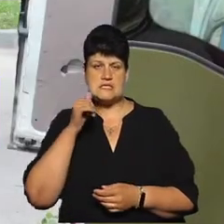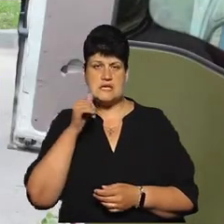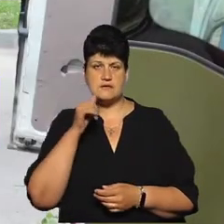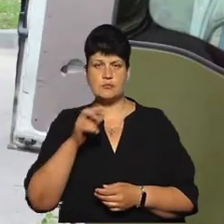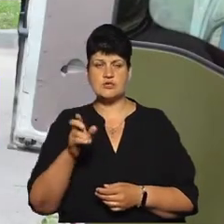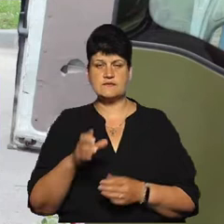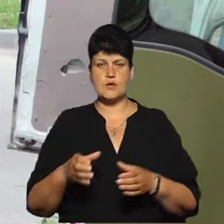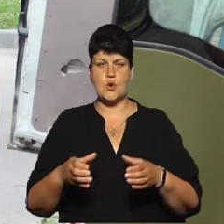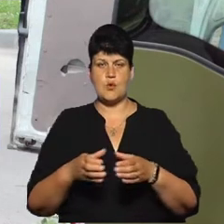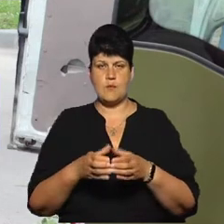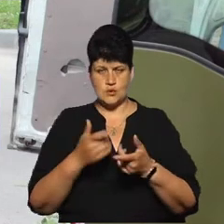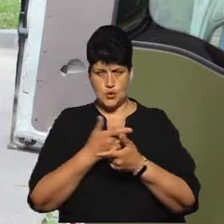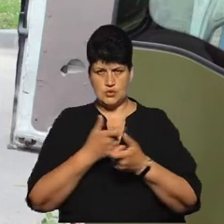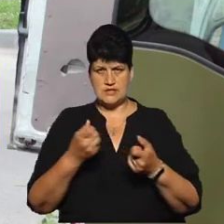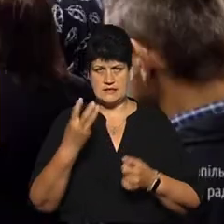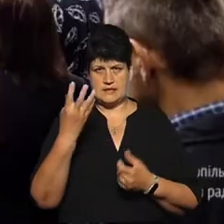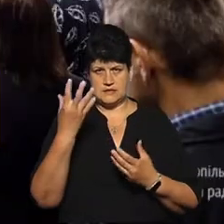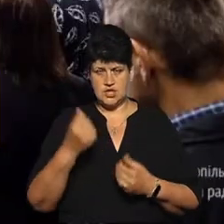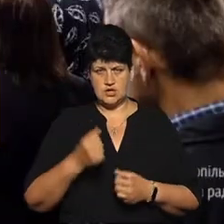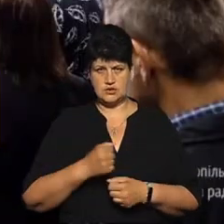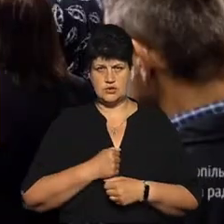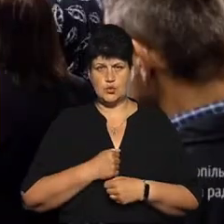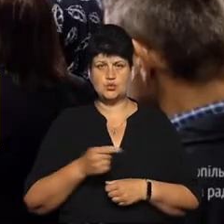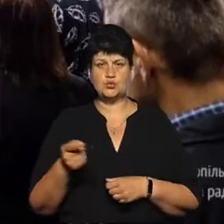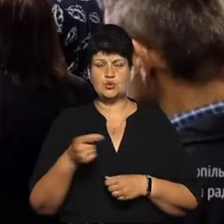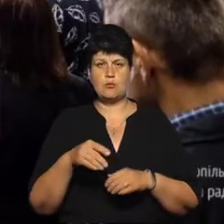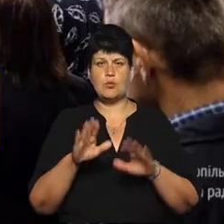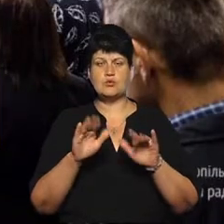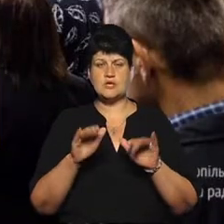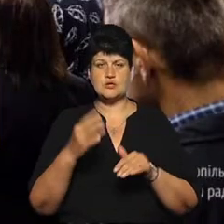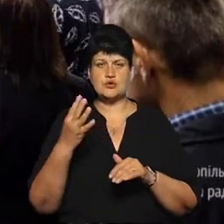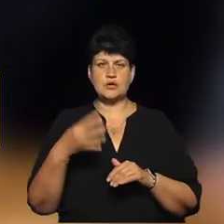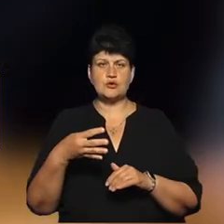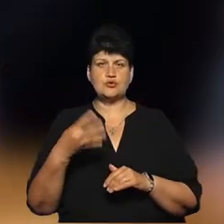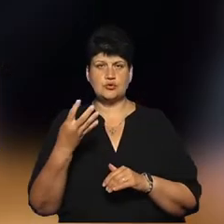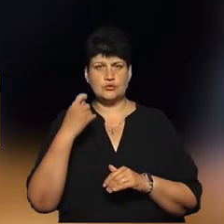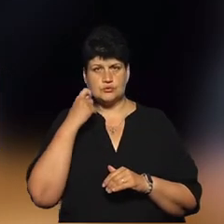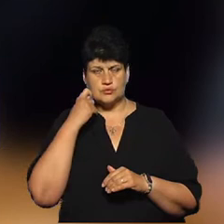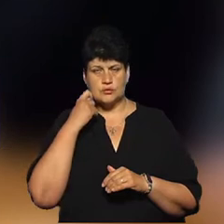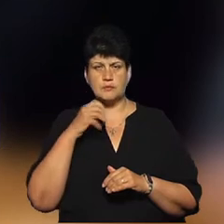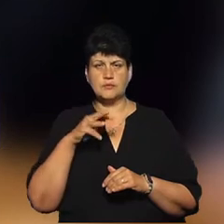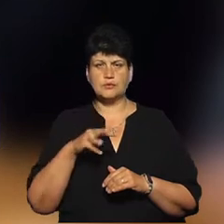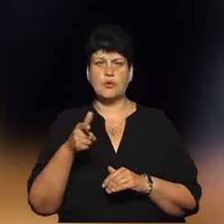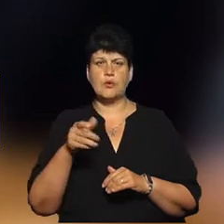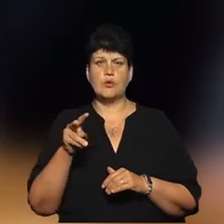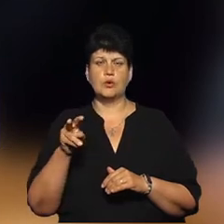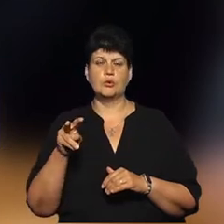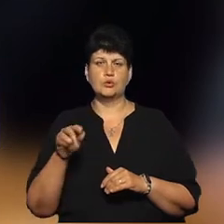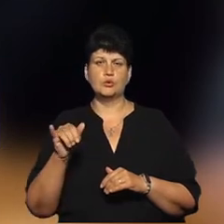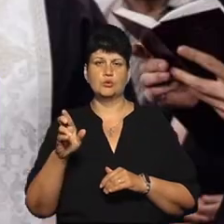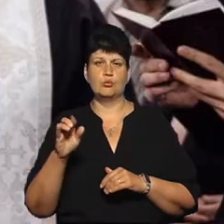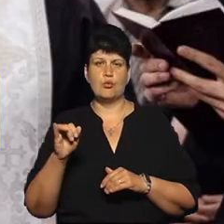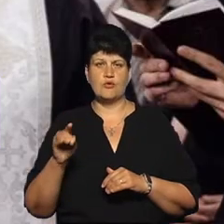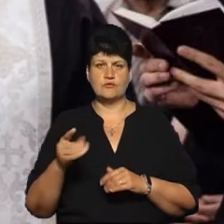Борщівській громаді оголосили 3 дні жалоби. У Тернополі попрощалися 44-річним Миколою Голубовичем. Панахида відбулася в